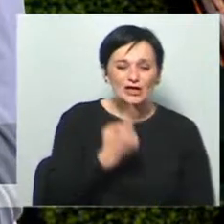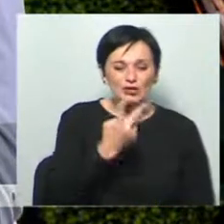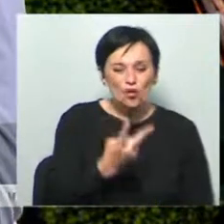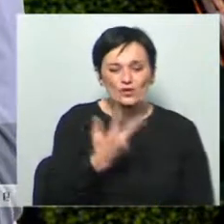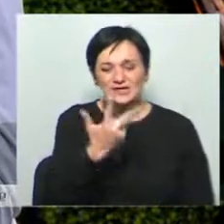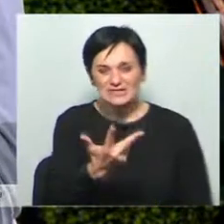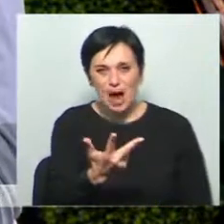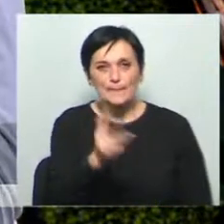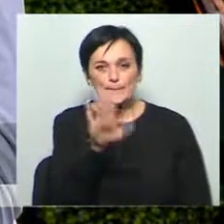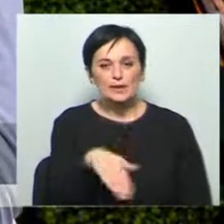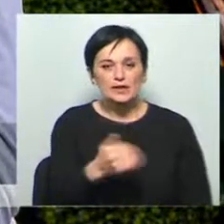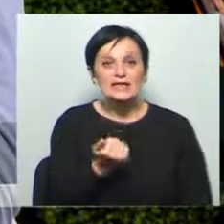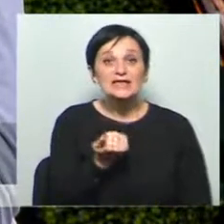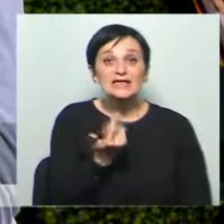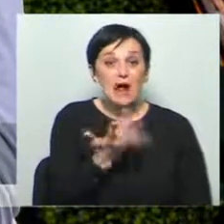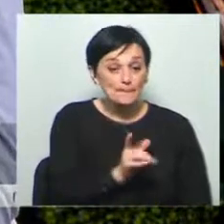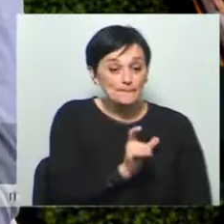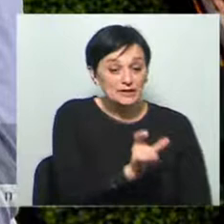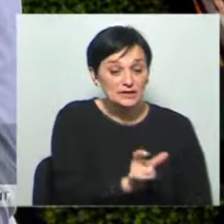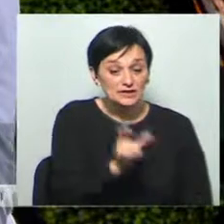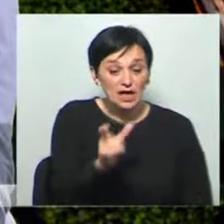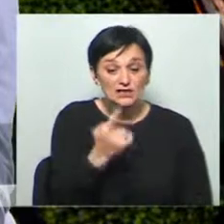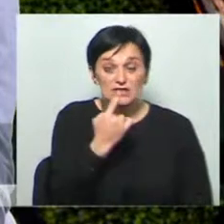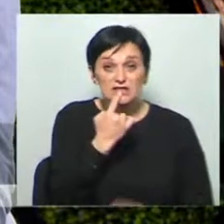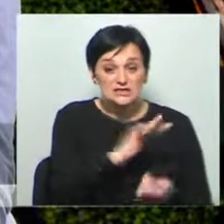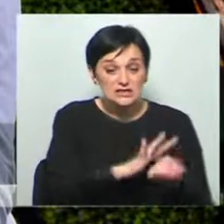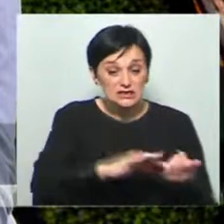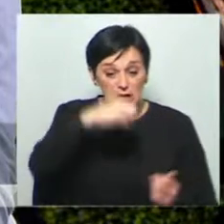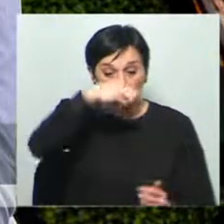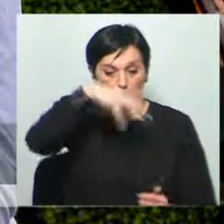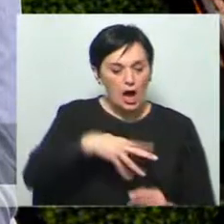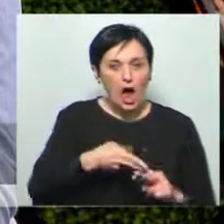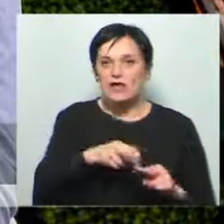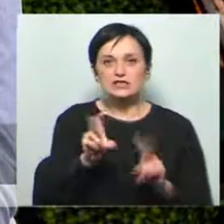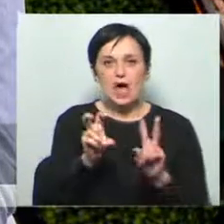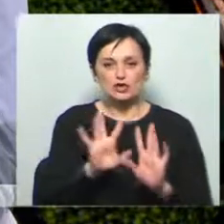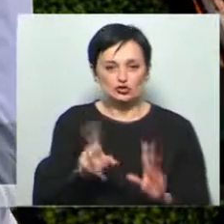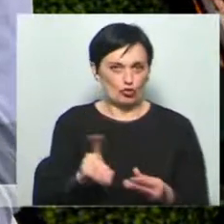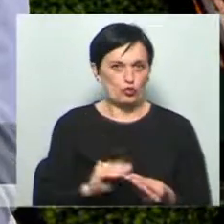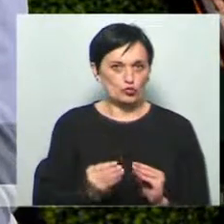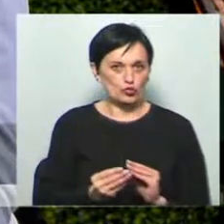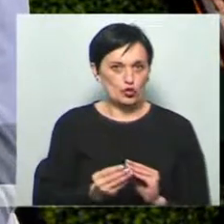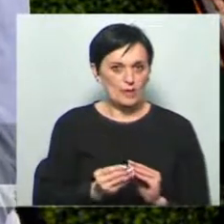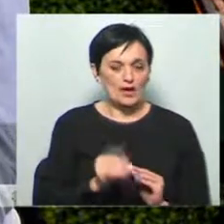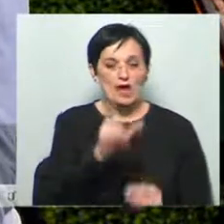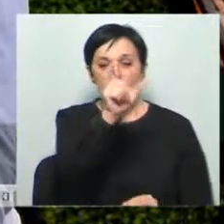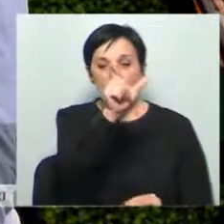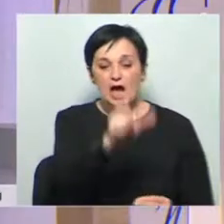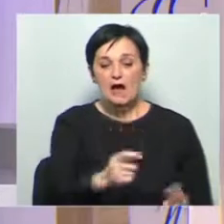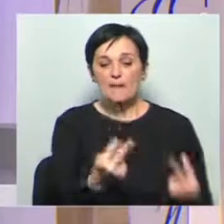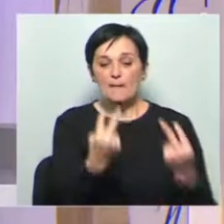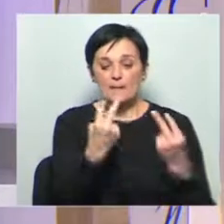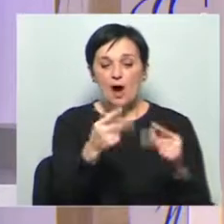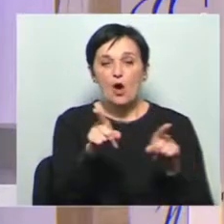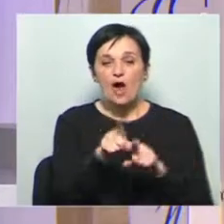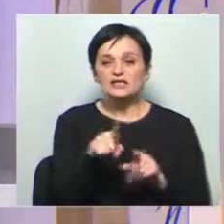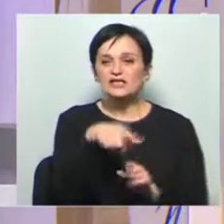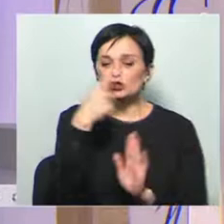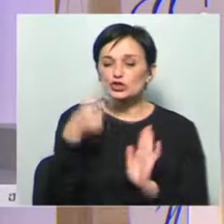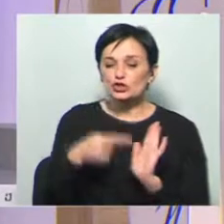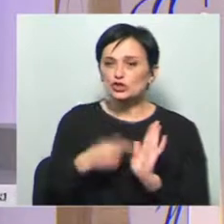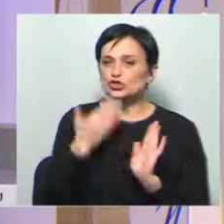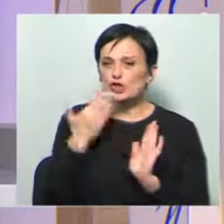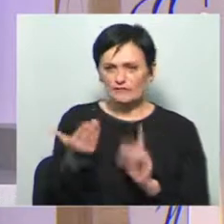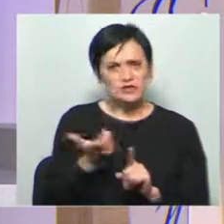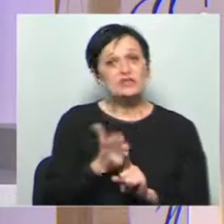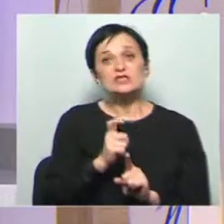3 ან თუნდაც რამოდენიმე ეპიზოდი სისხლდენის ცხვირიდან ეს არნიშნოს პრობლემას. მაყურებელი გისვამთ ასეთ შეკითხვას, სხვათა